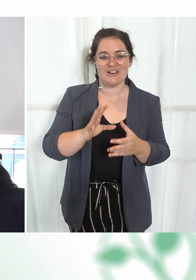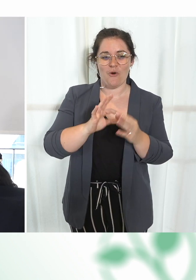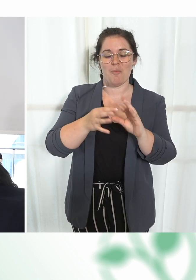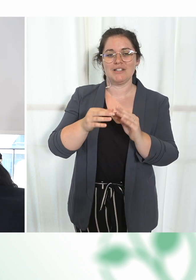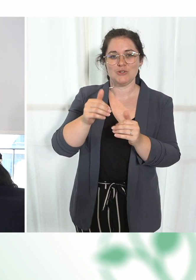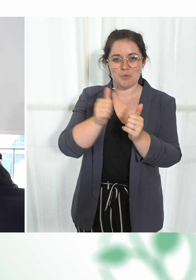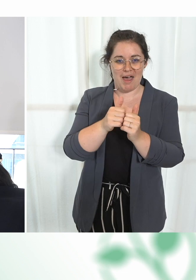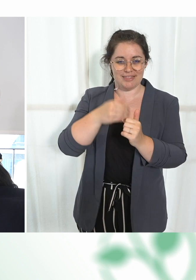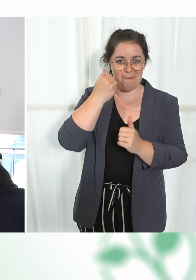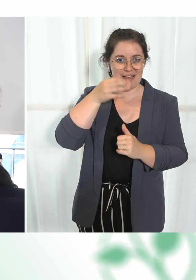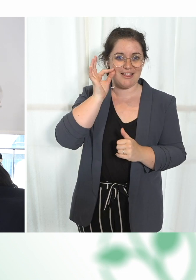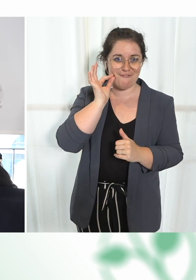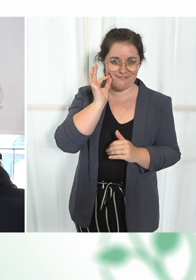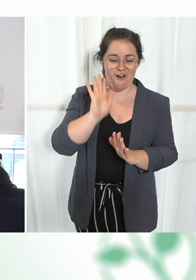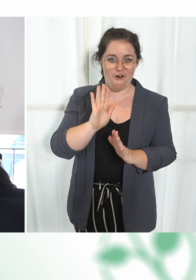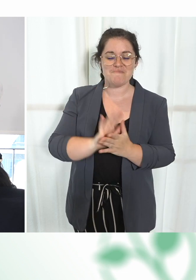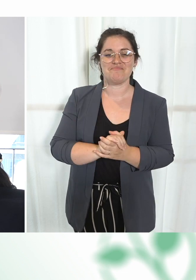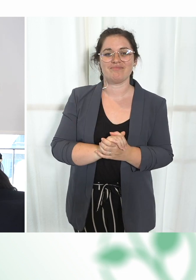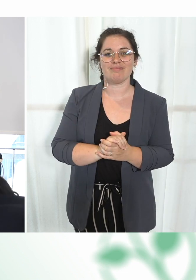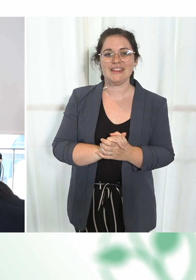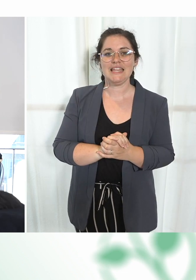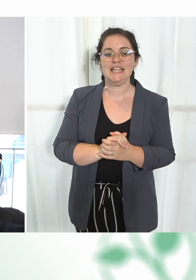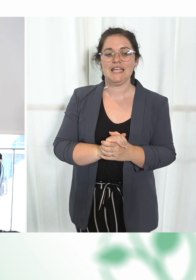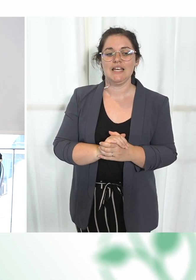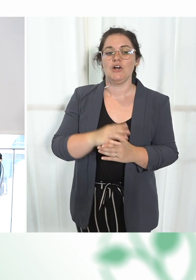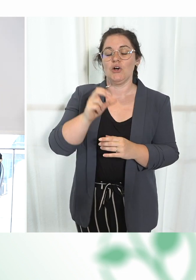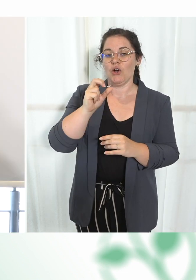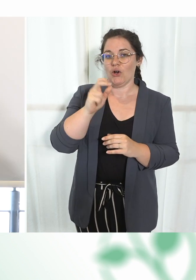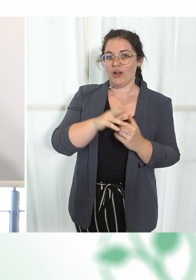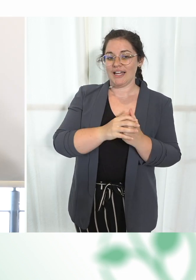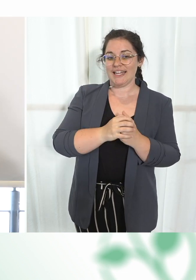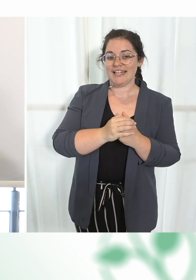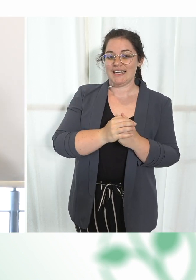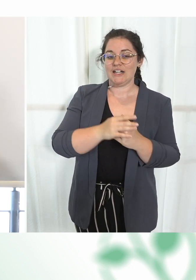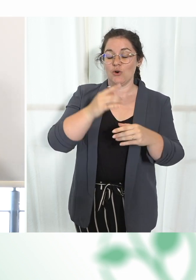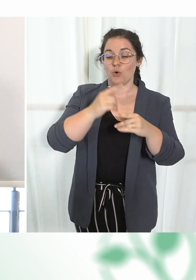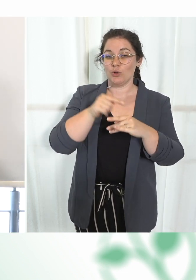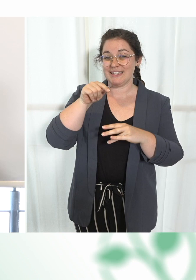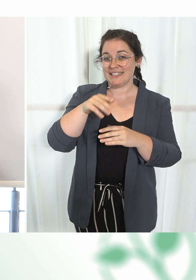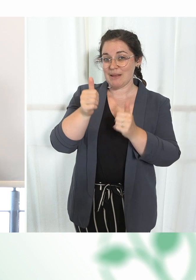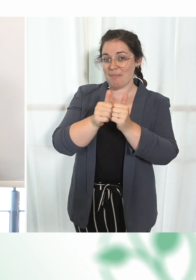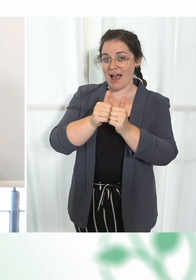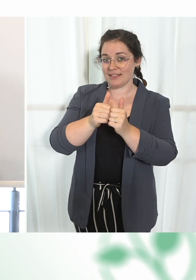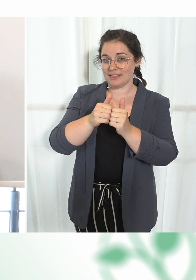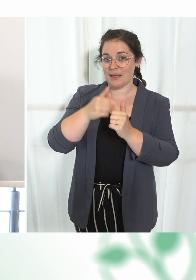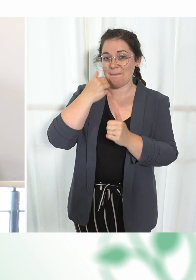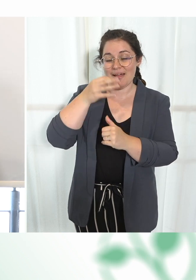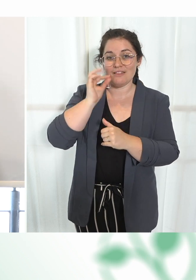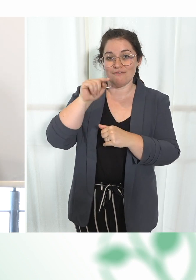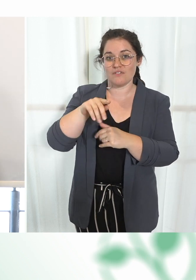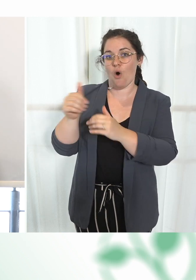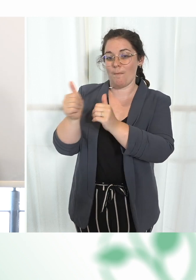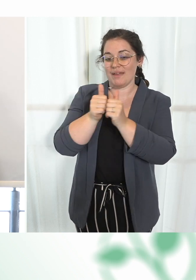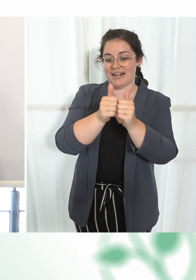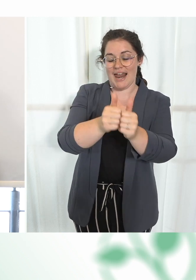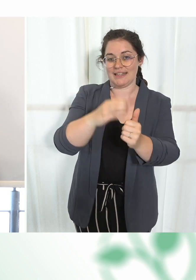Kooperationspartnerinnen und Partner. Mit Gendern hat sie jetzt genau den Hund reingegangen. Okay. Und diese Partnerinnen, die begleiten die Caritas